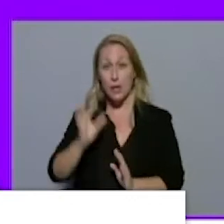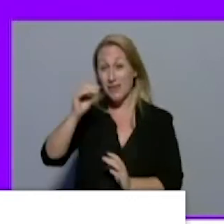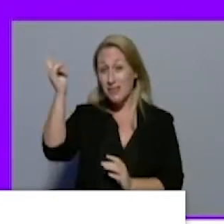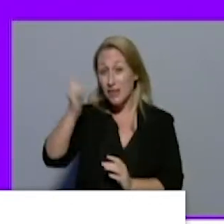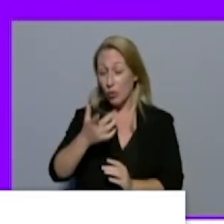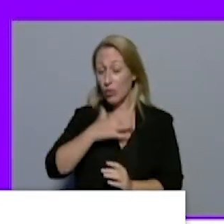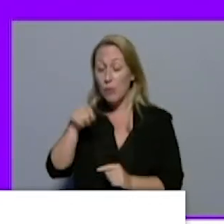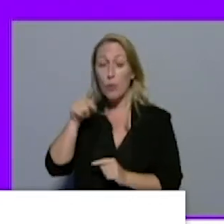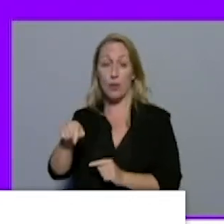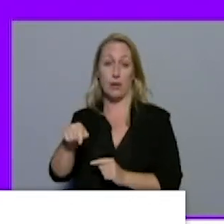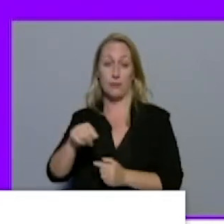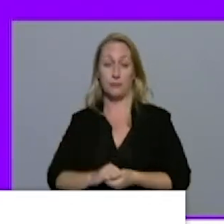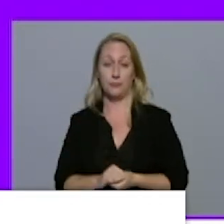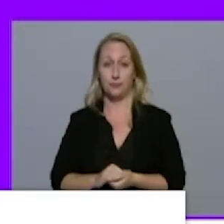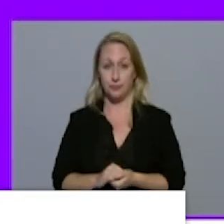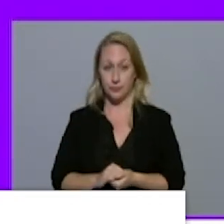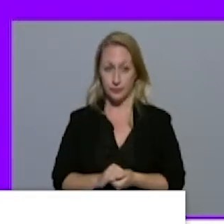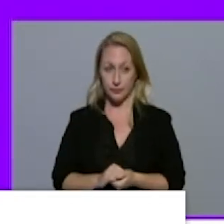Γι' αυτό και